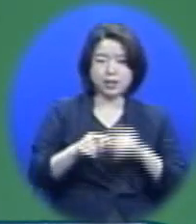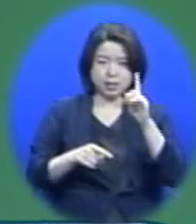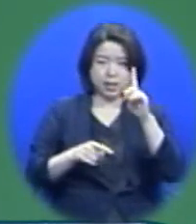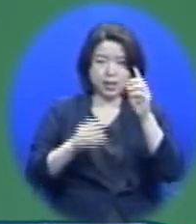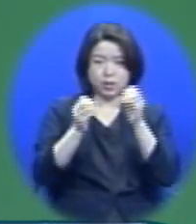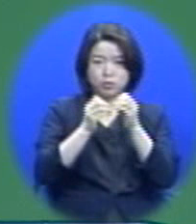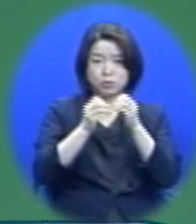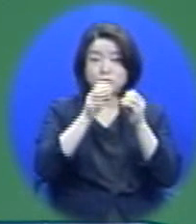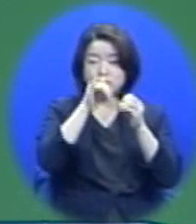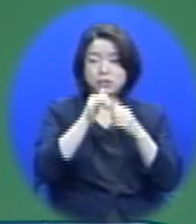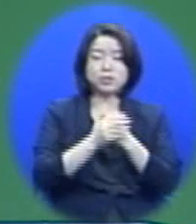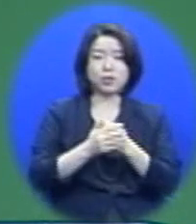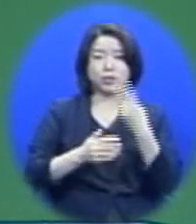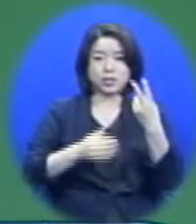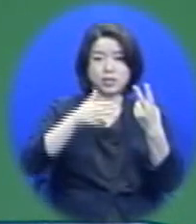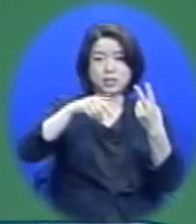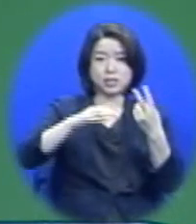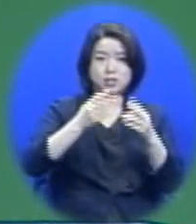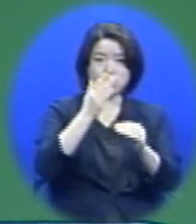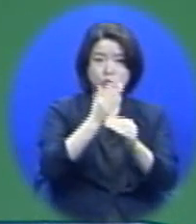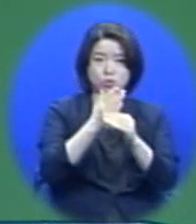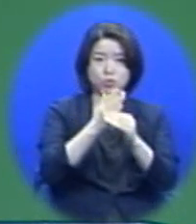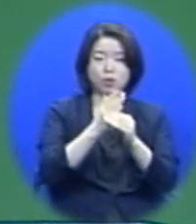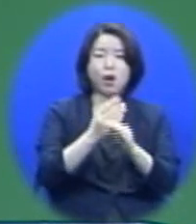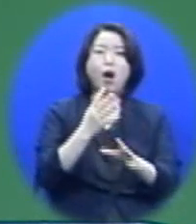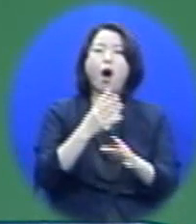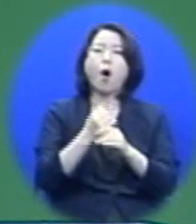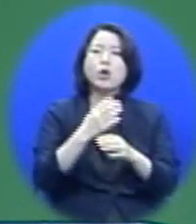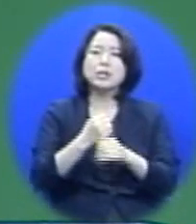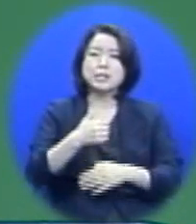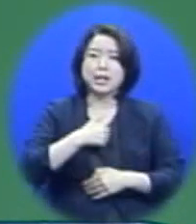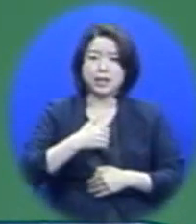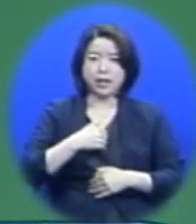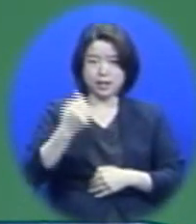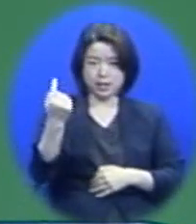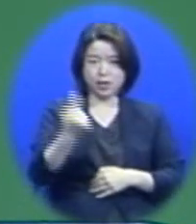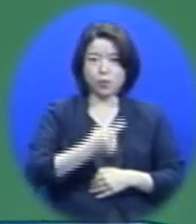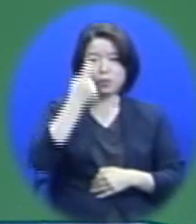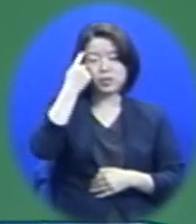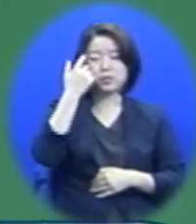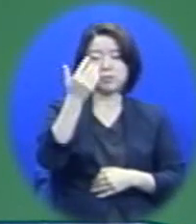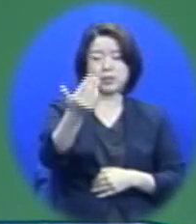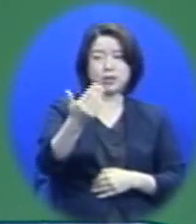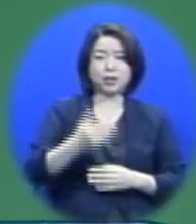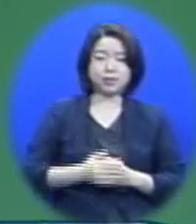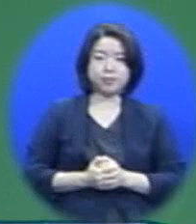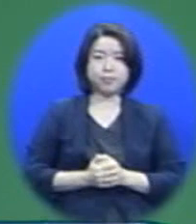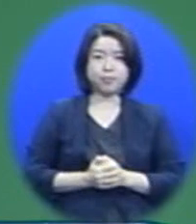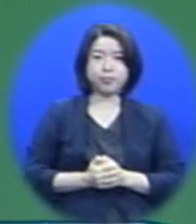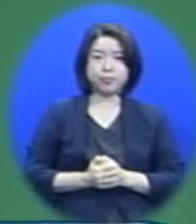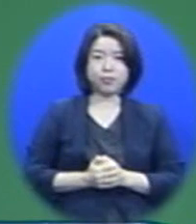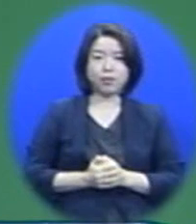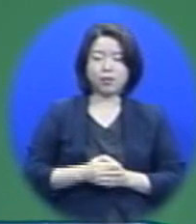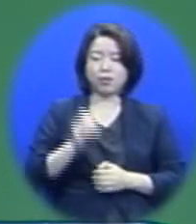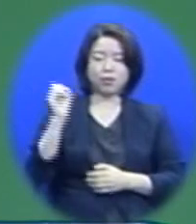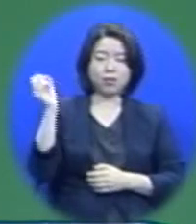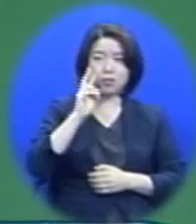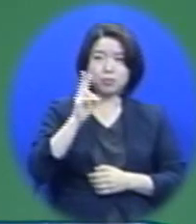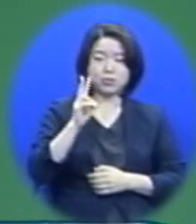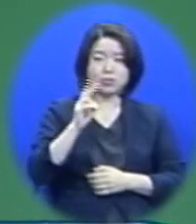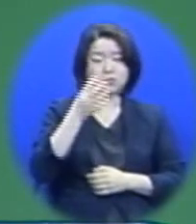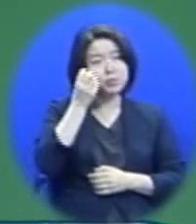나옵니다. 2절 중간에 보면 언제 나에게로 오시렵니까? 아, 생뚱맞은